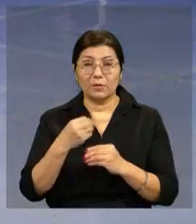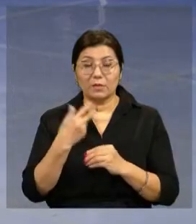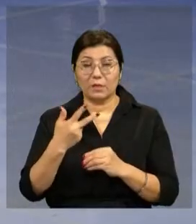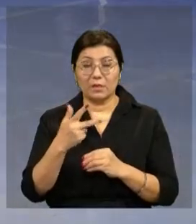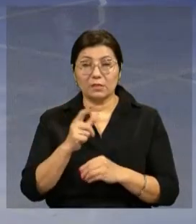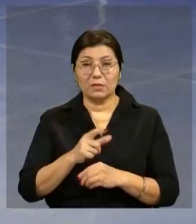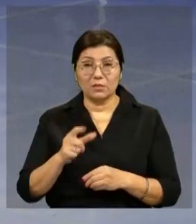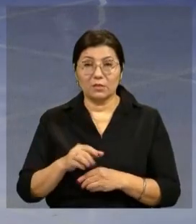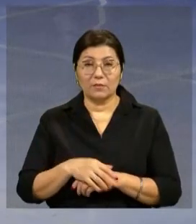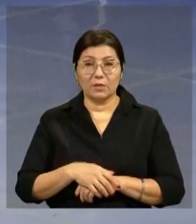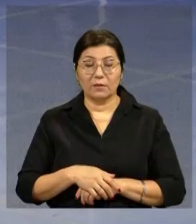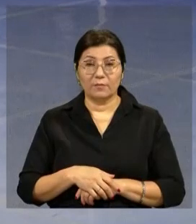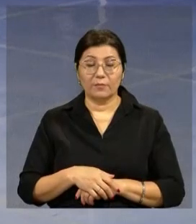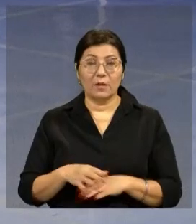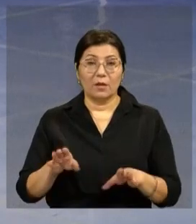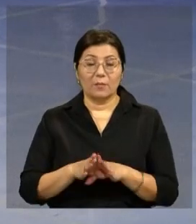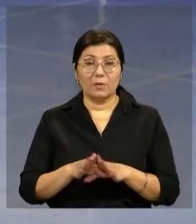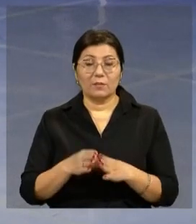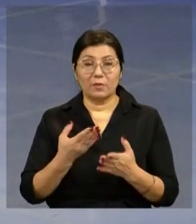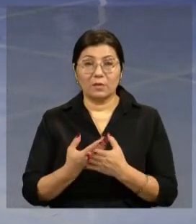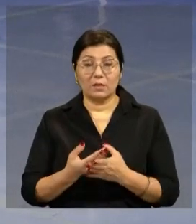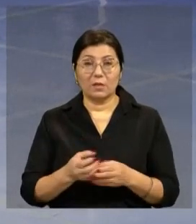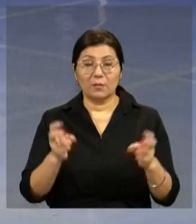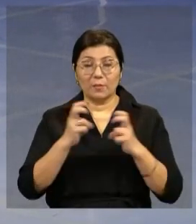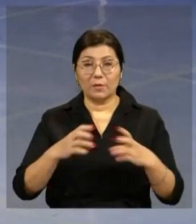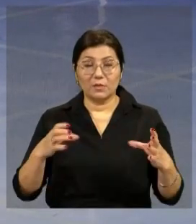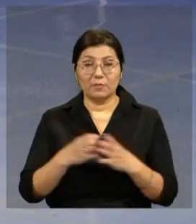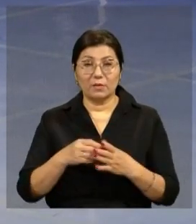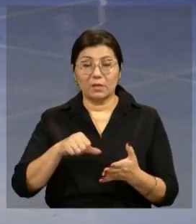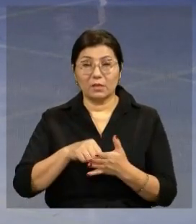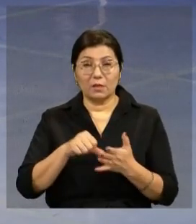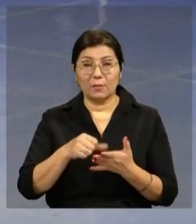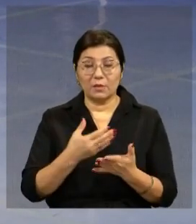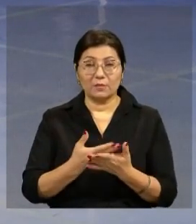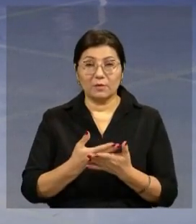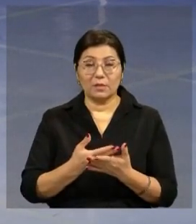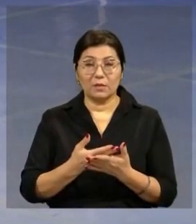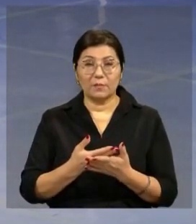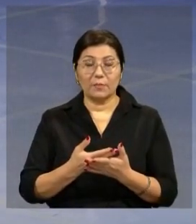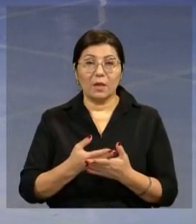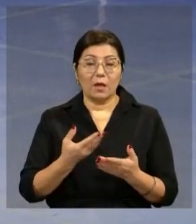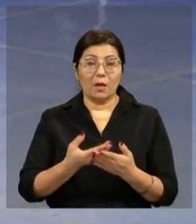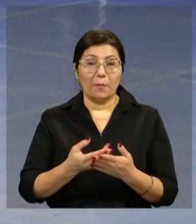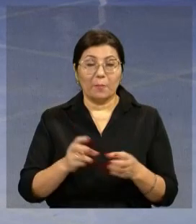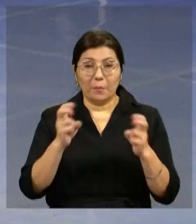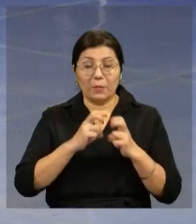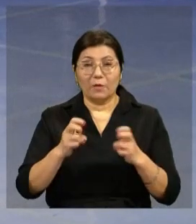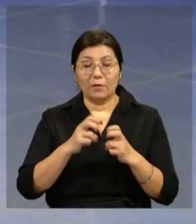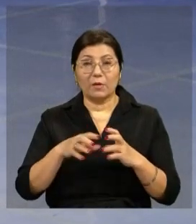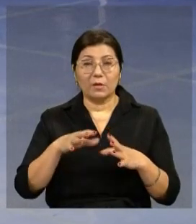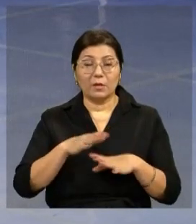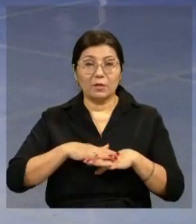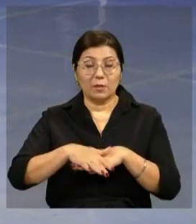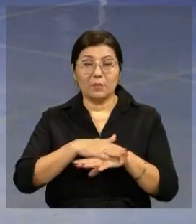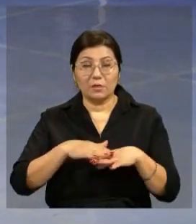человек. Кроме того, специальные мониторинговые группы с участием знатоков тонкости языка периодически проверяют торговые объекты